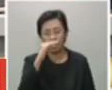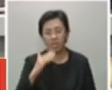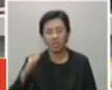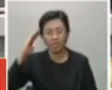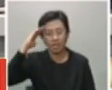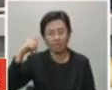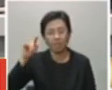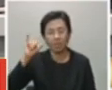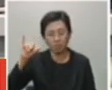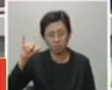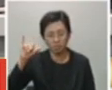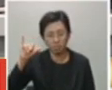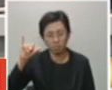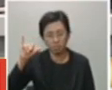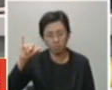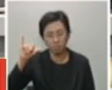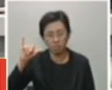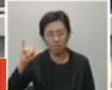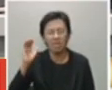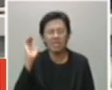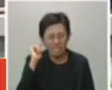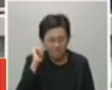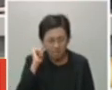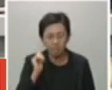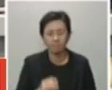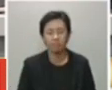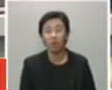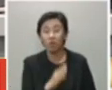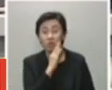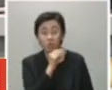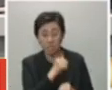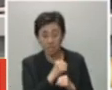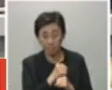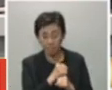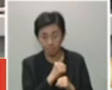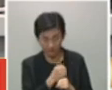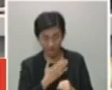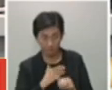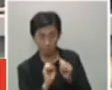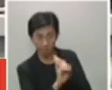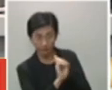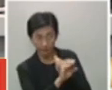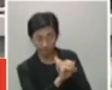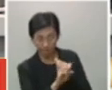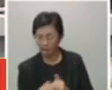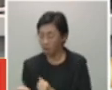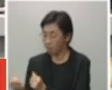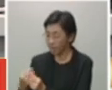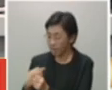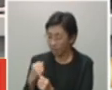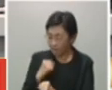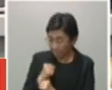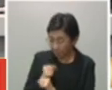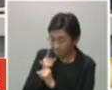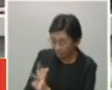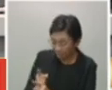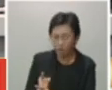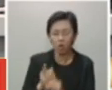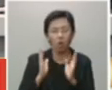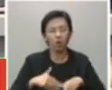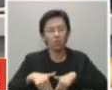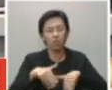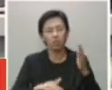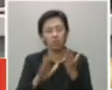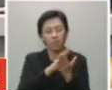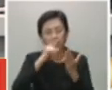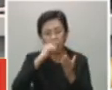ประยุทธ์ได้ไหมครับเชื่อผมนะครับถ้าท่านทำตามที่ผมแนะนำนะครับคนทั้งประเทศไทยจะปรบมือเข